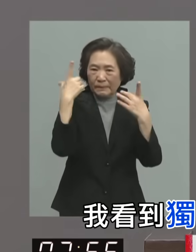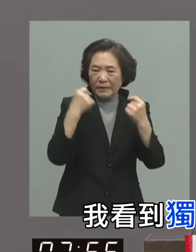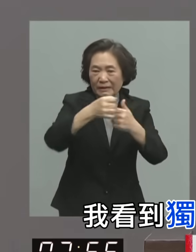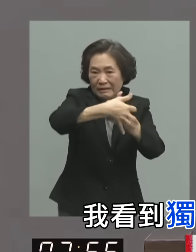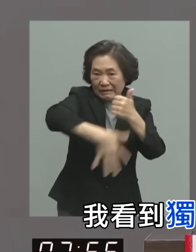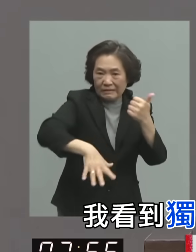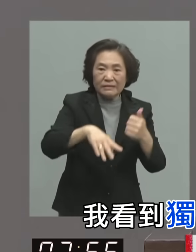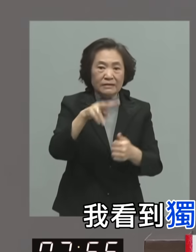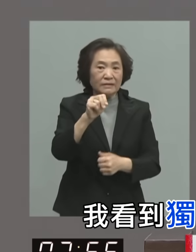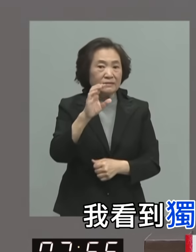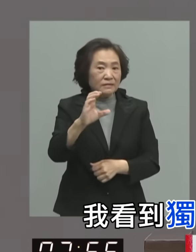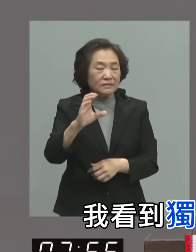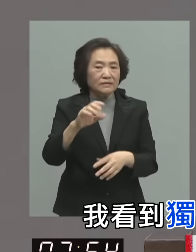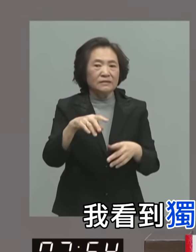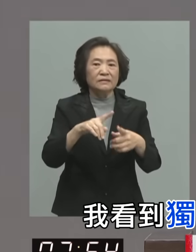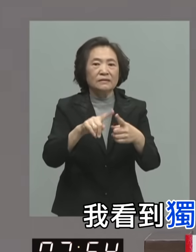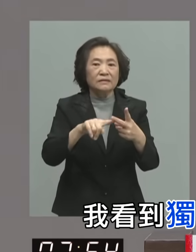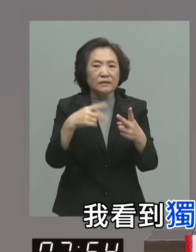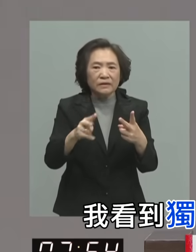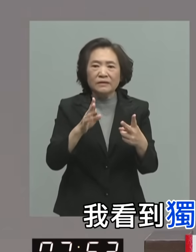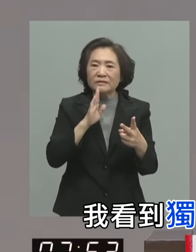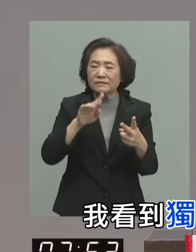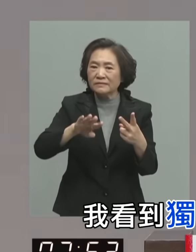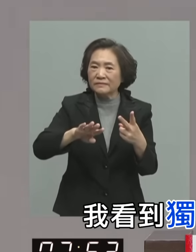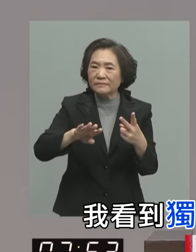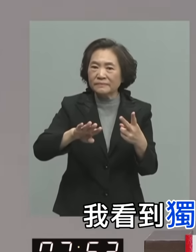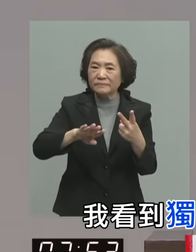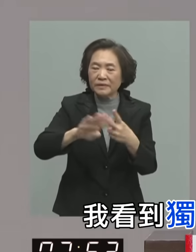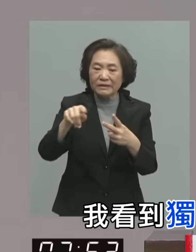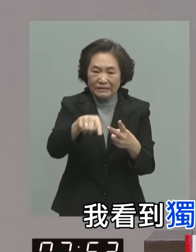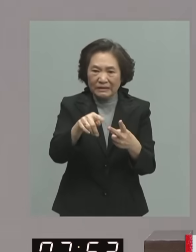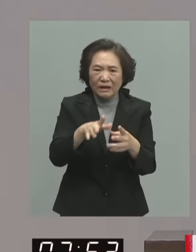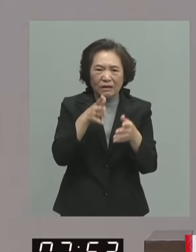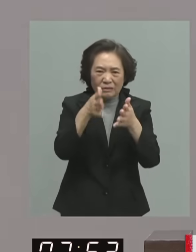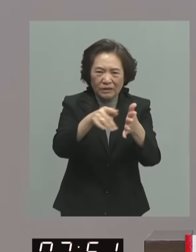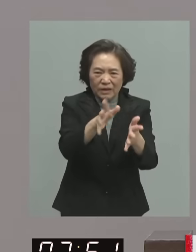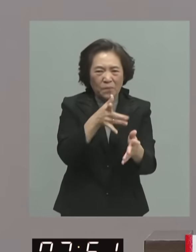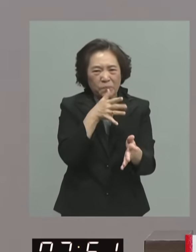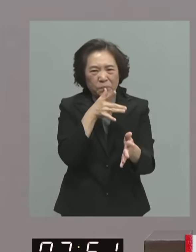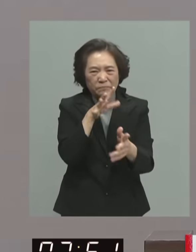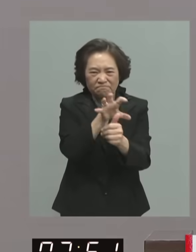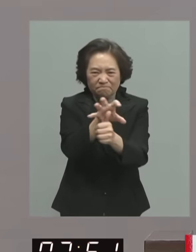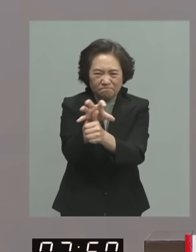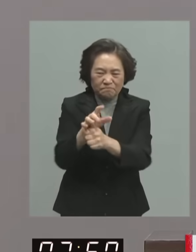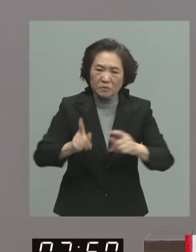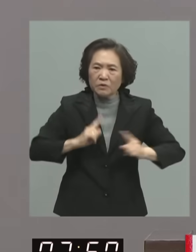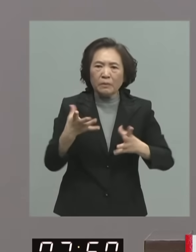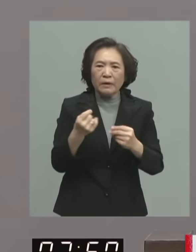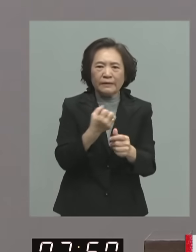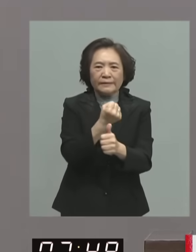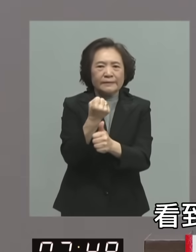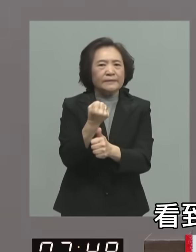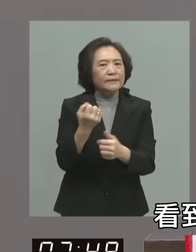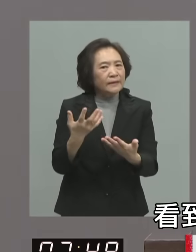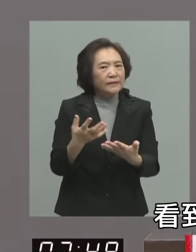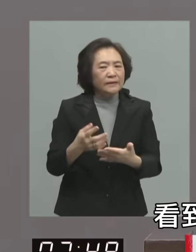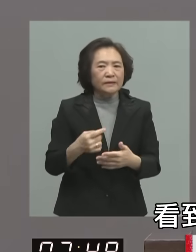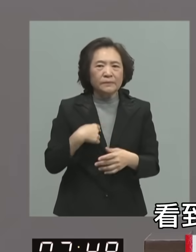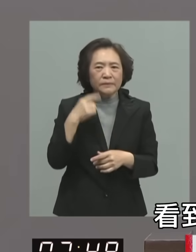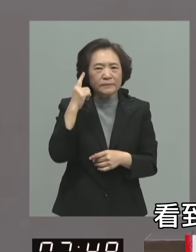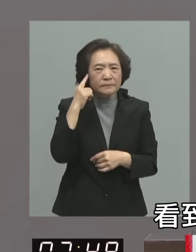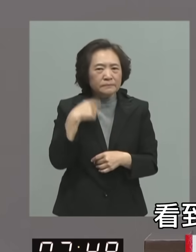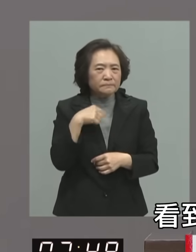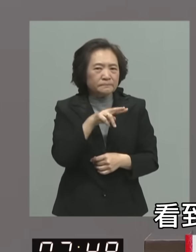NCC 哦，钳制言论自由，这恶趣啊，看到